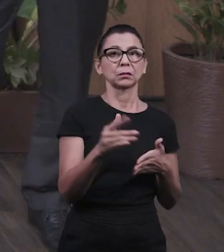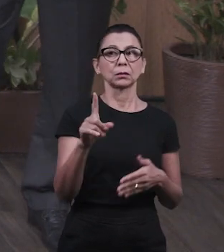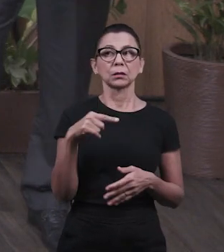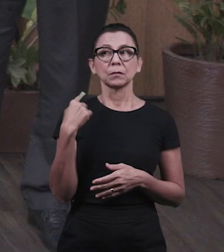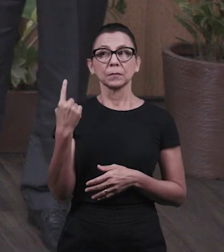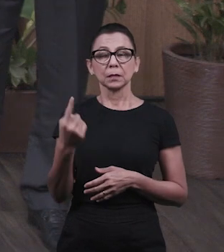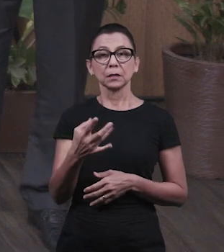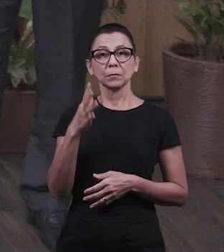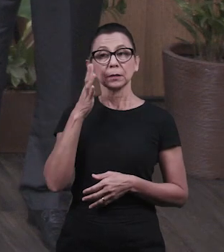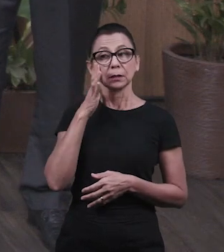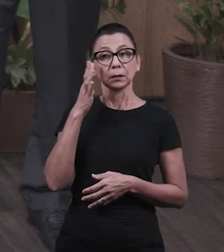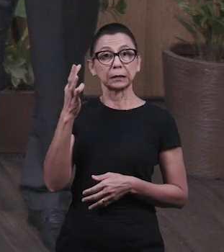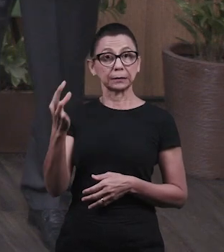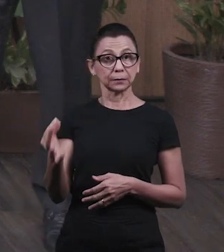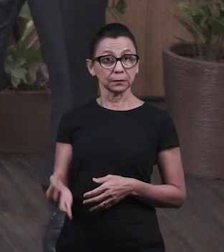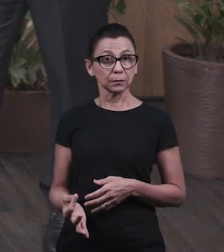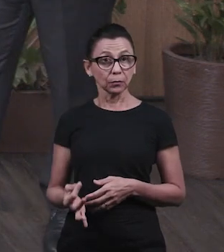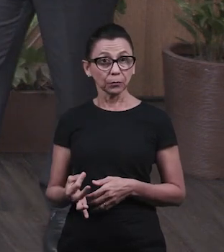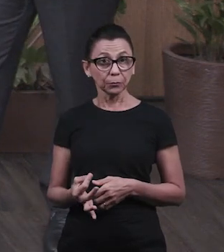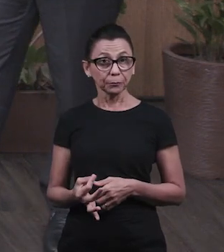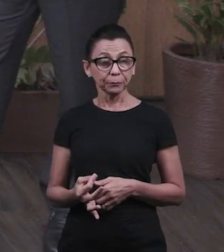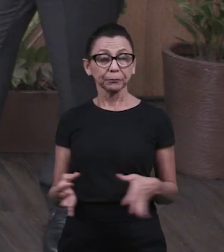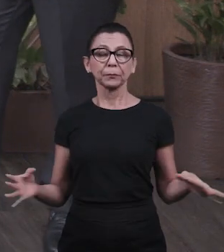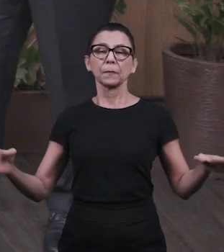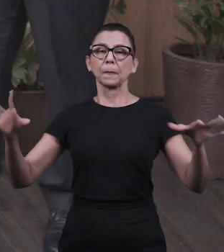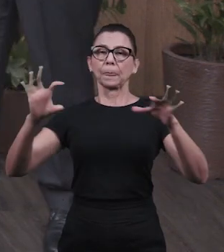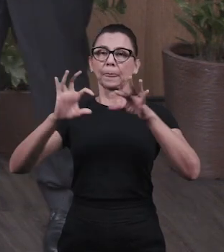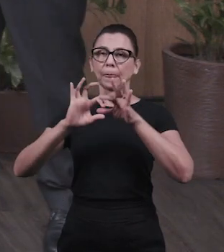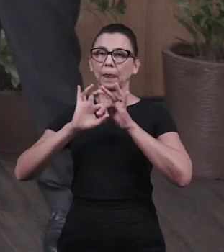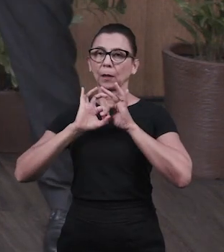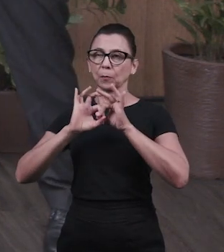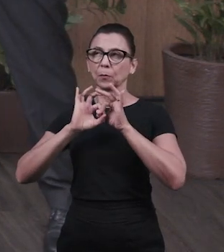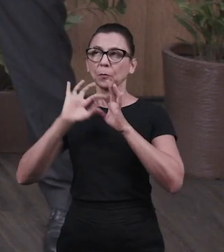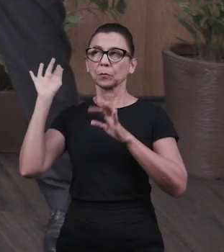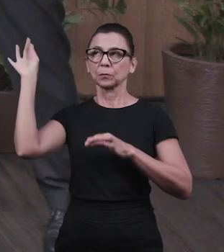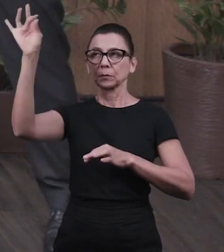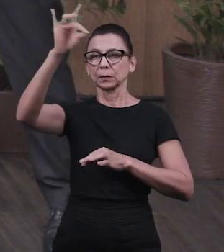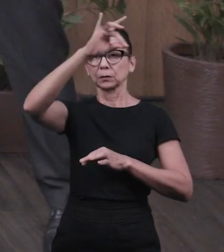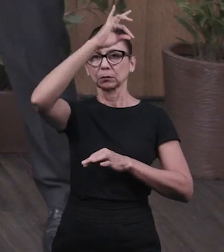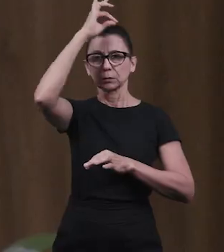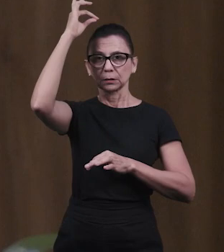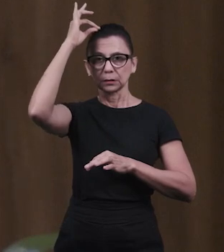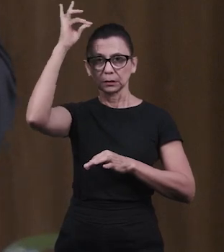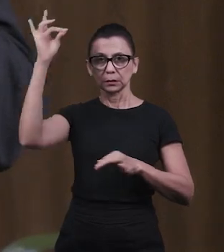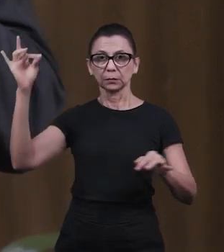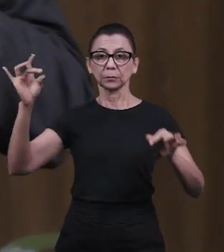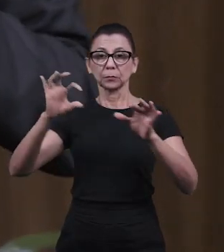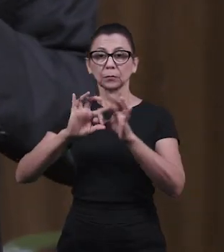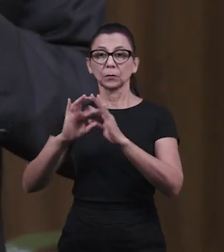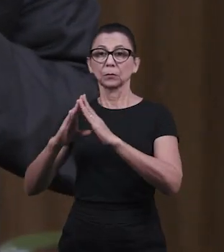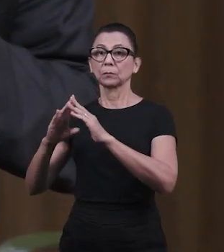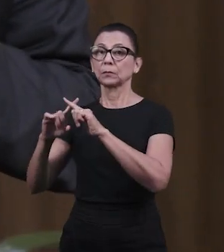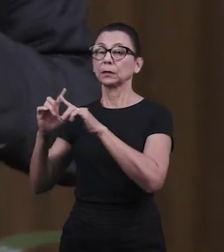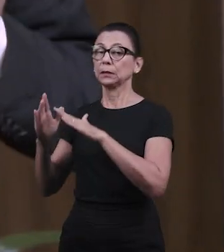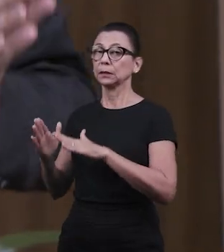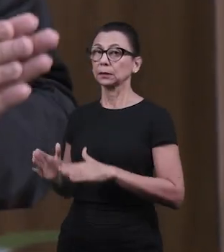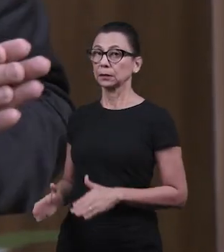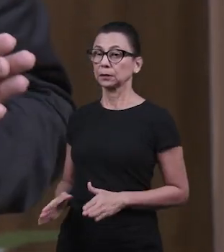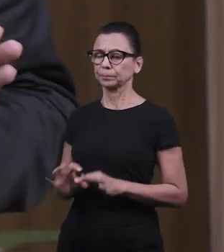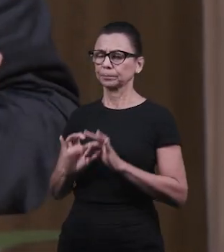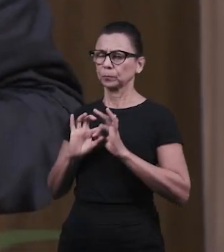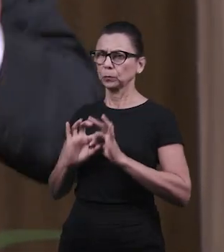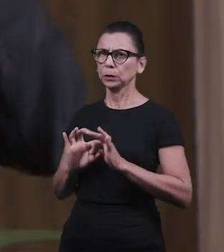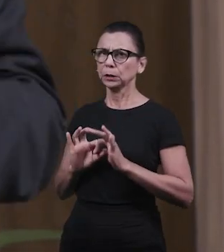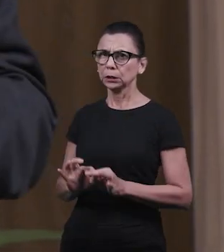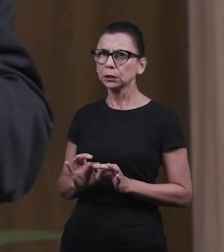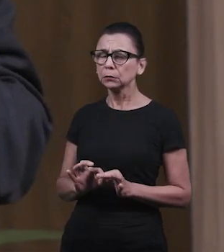полноценном общении с Духом Святым и с Церковью. Для чего? Для того, чтобы не потерять веру, не